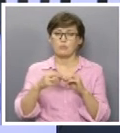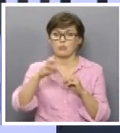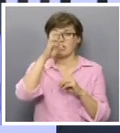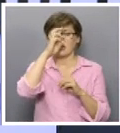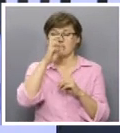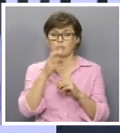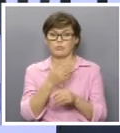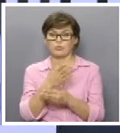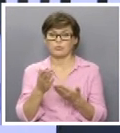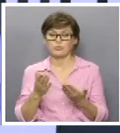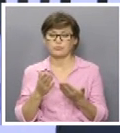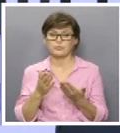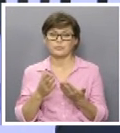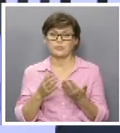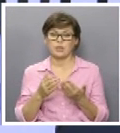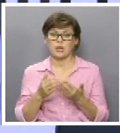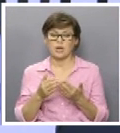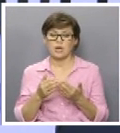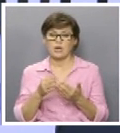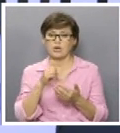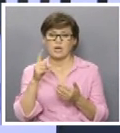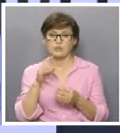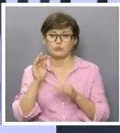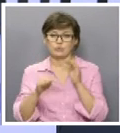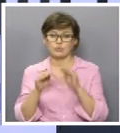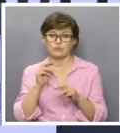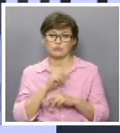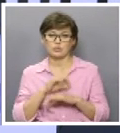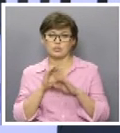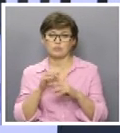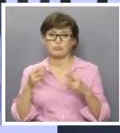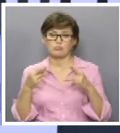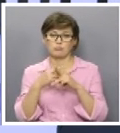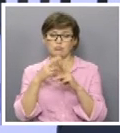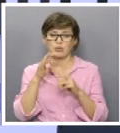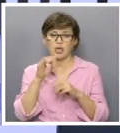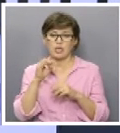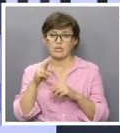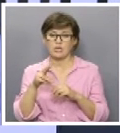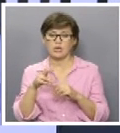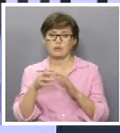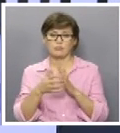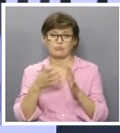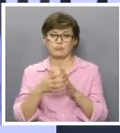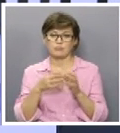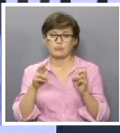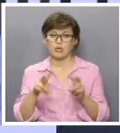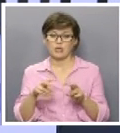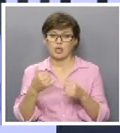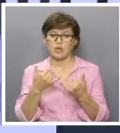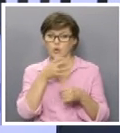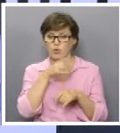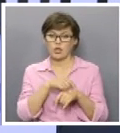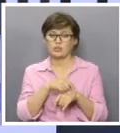бұл алдын газ қондырғылармен жұмыс істейтін механик мамандар болмаған. Қазіргі таңда